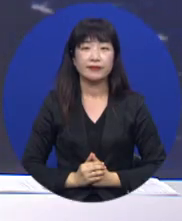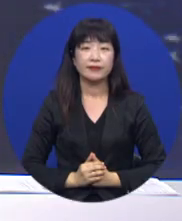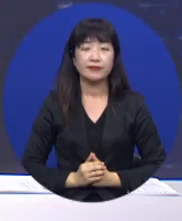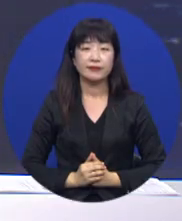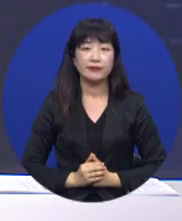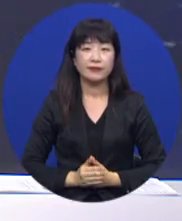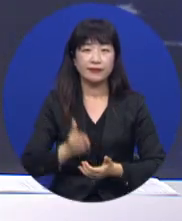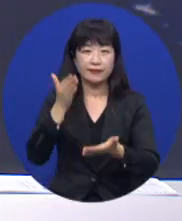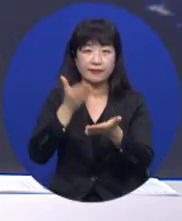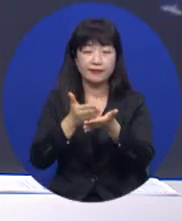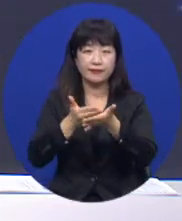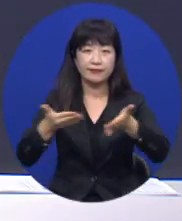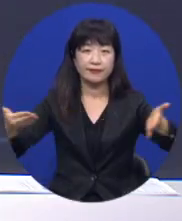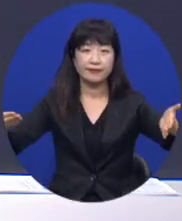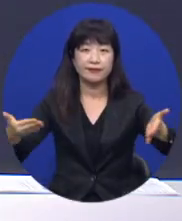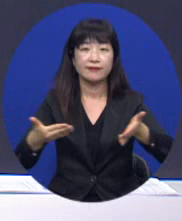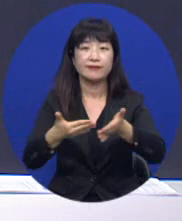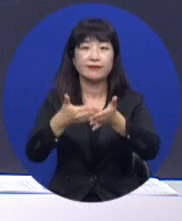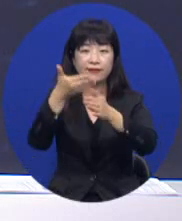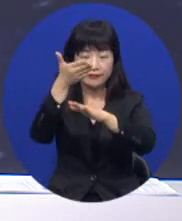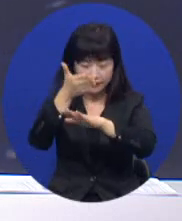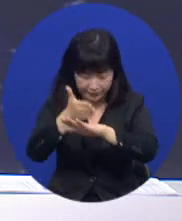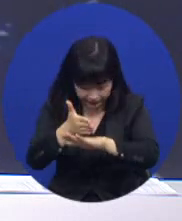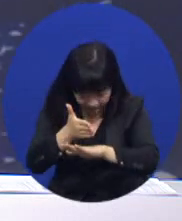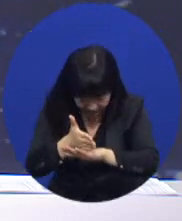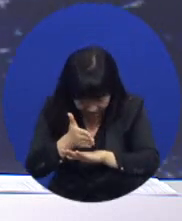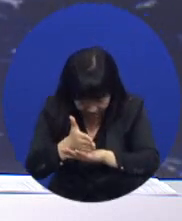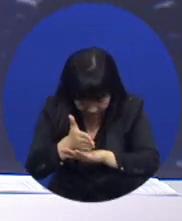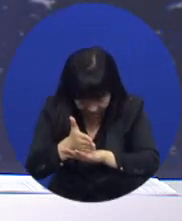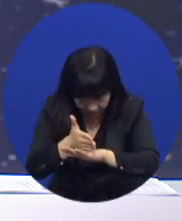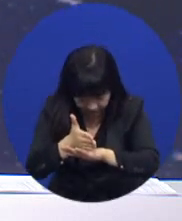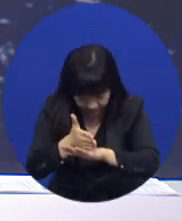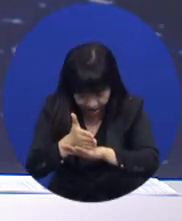뉴스데스크 제주를 마칩니다 시청해주신 여러분 고맙습니다